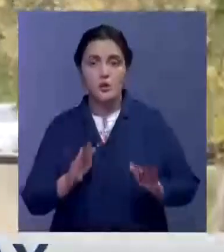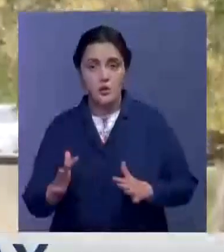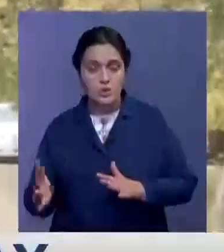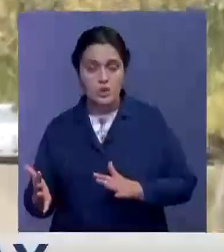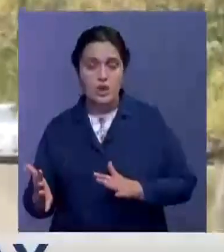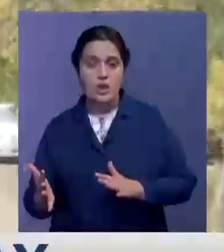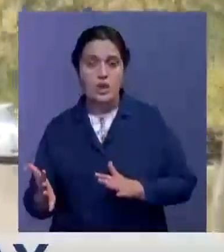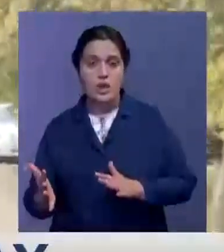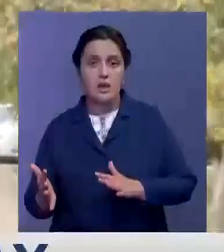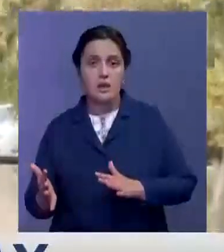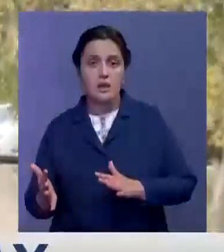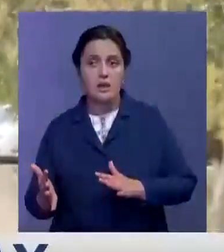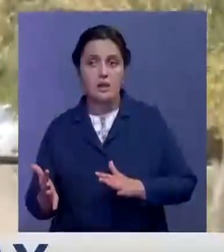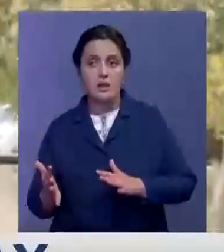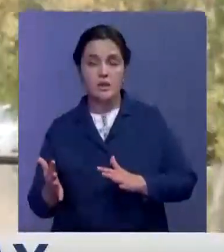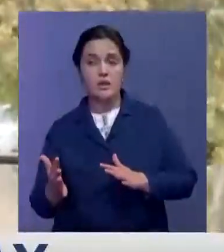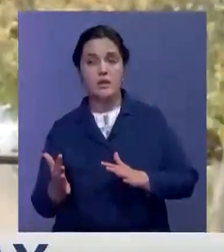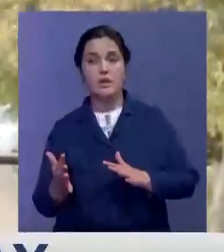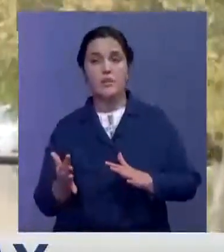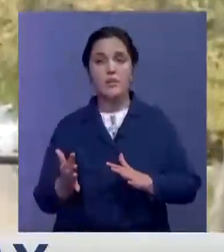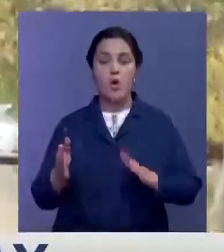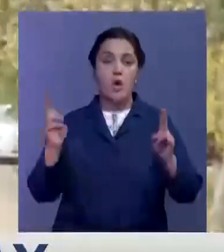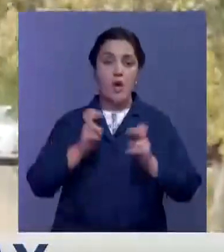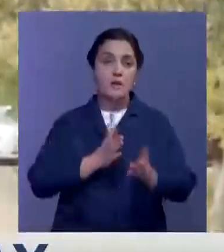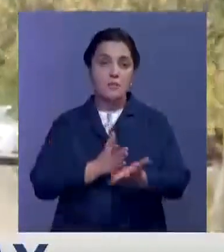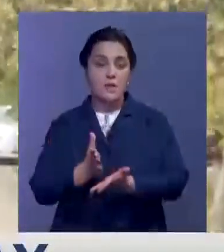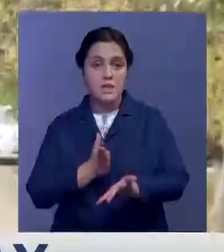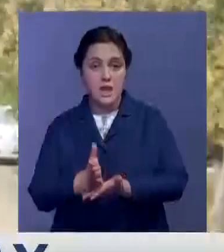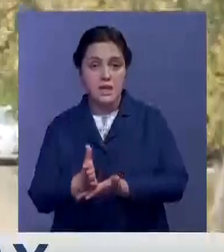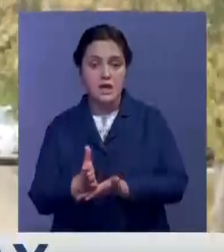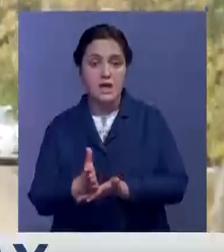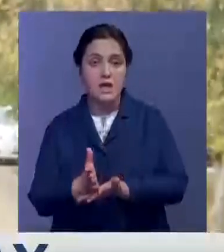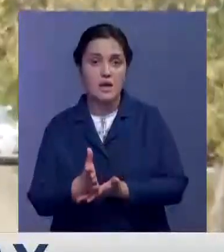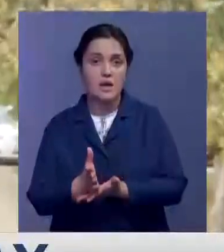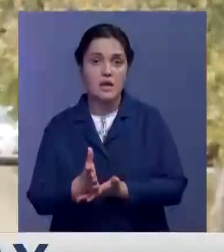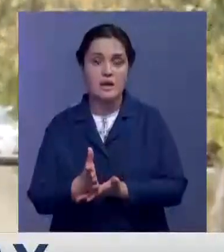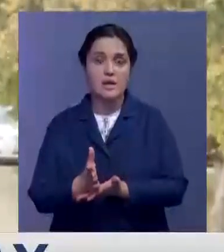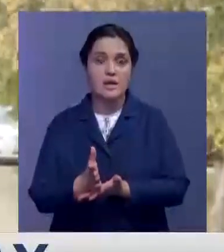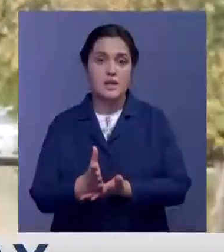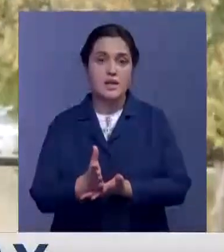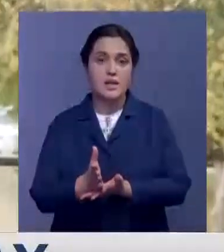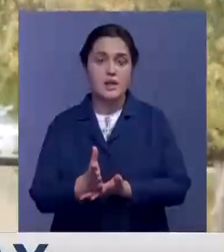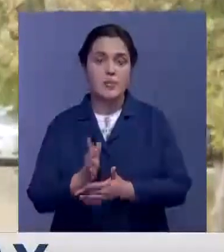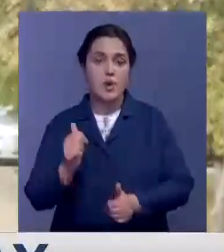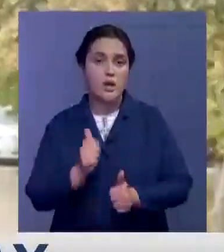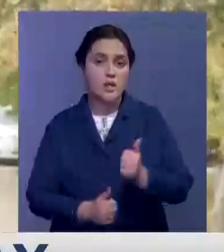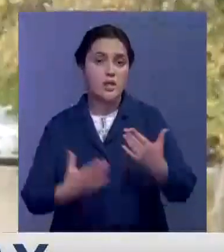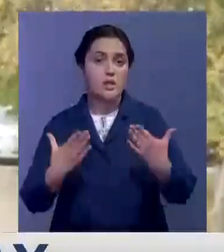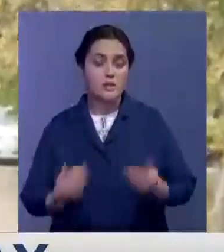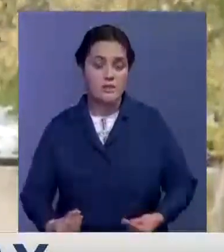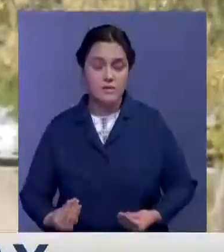соответственно, ветеринарно-санитарные инспекторы, а также ветеринарные врачи Нуринского района, округов проводят ежедневный мониторинг.